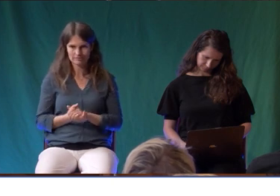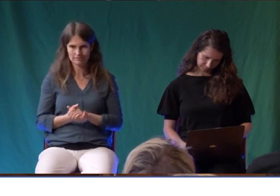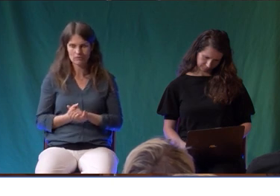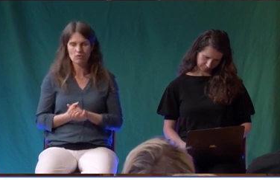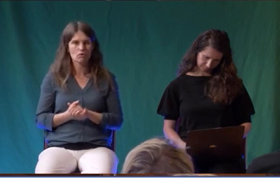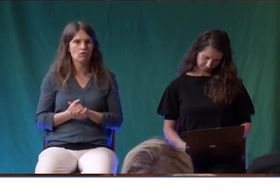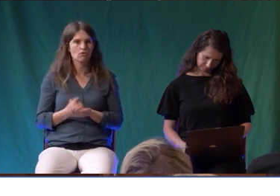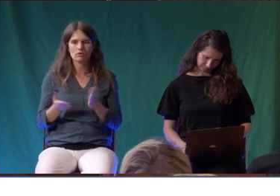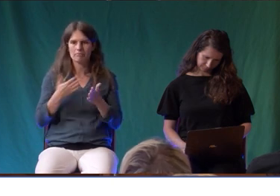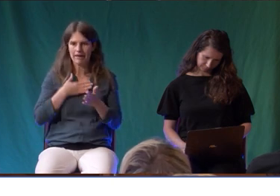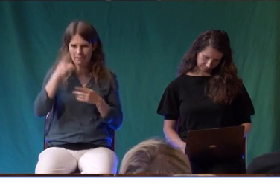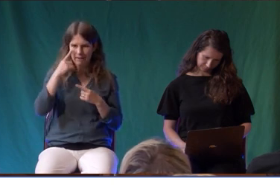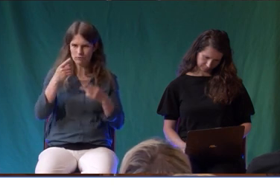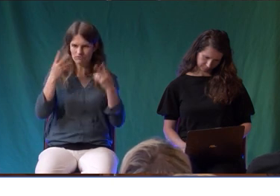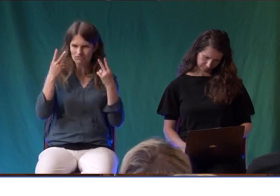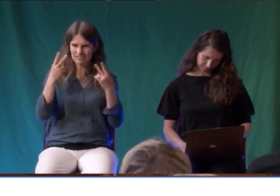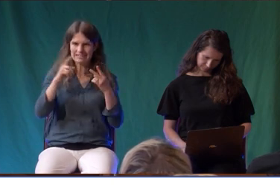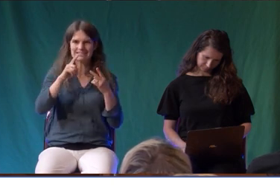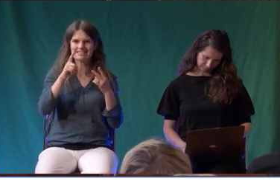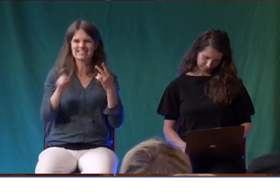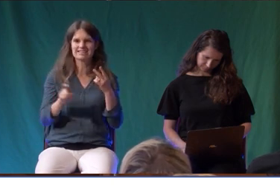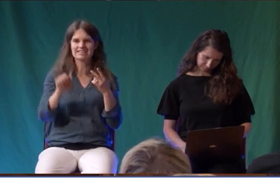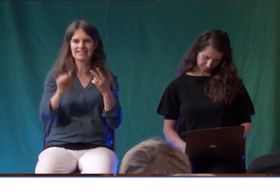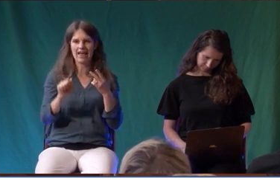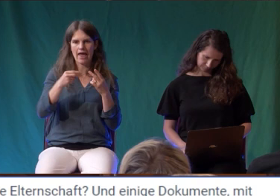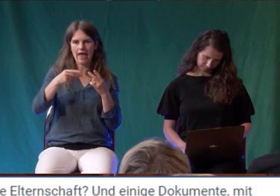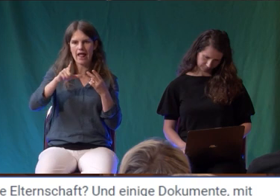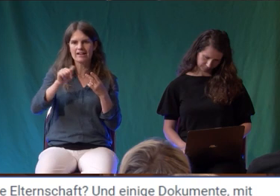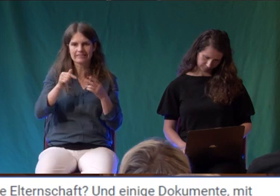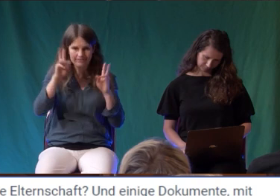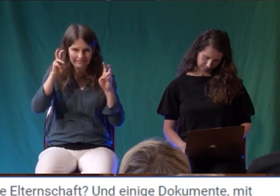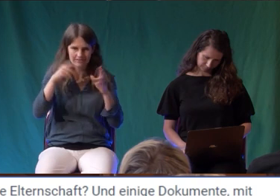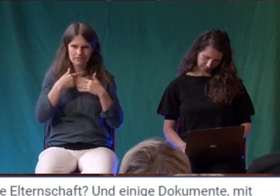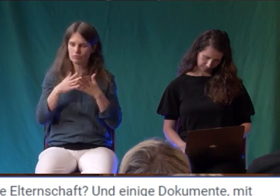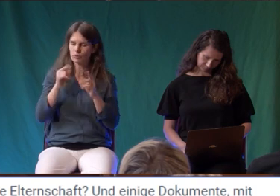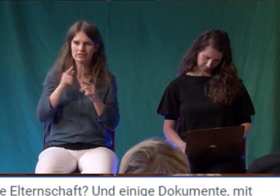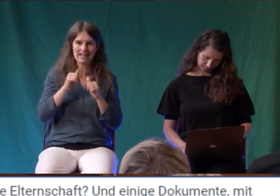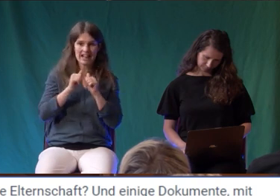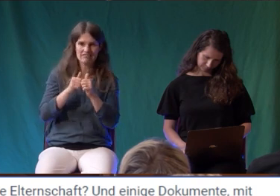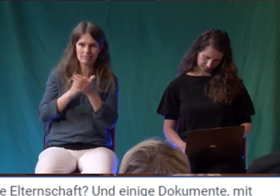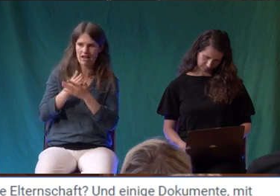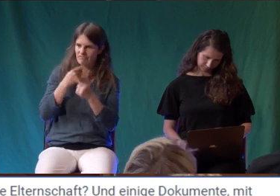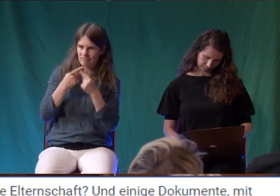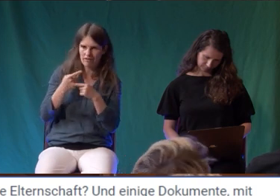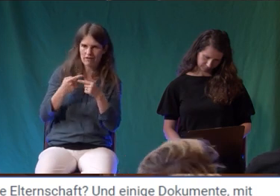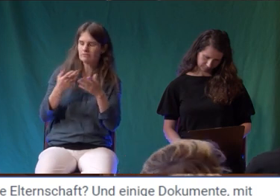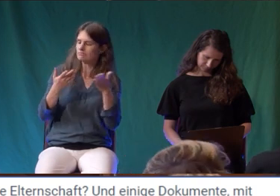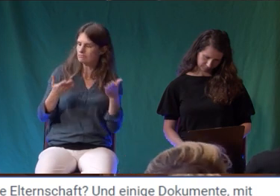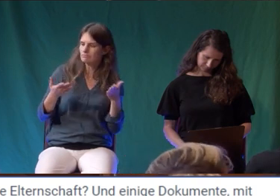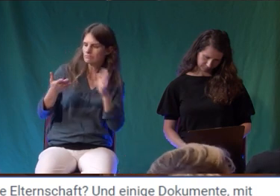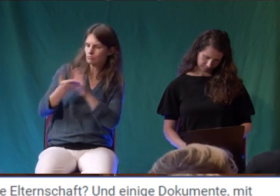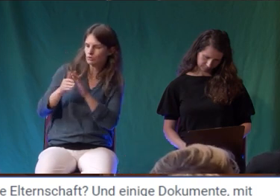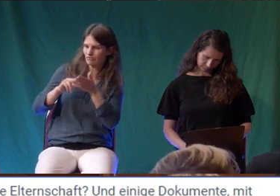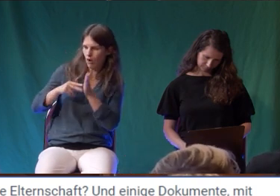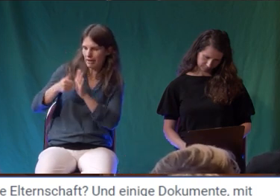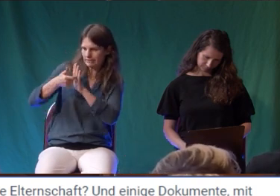beschrieben so läuft das Hilfe behandverfahren und so muss sie so muss ich auch angehört werden und wie kann ich mich da gut drauf vorbereiten und dann